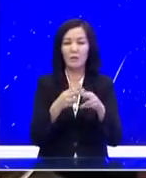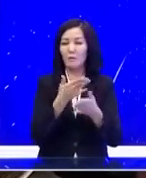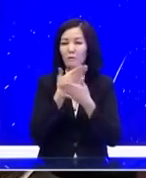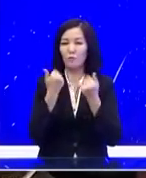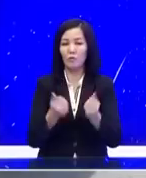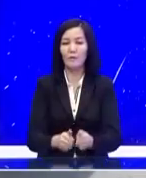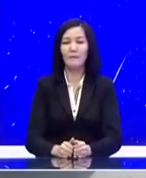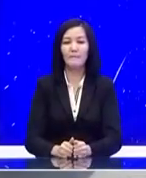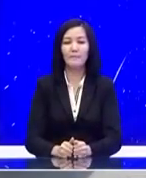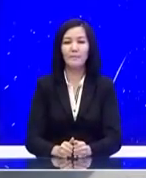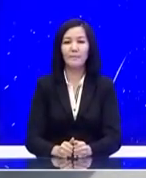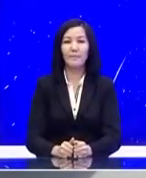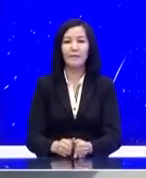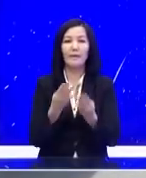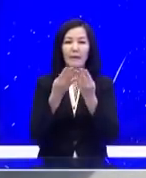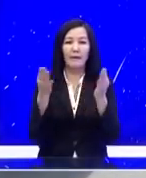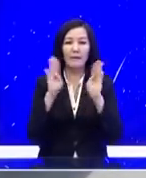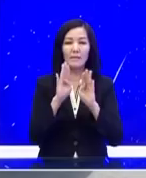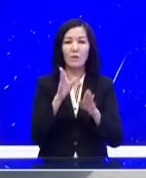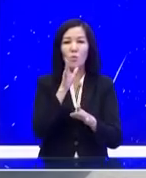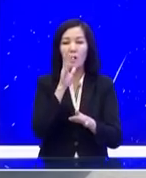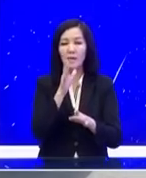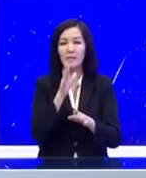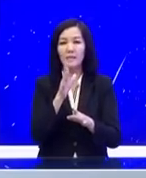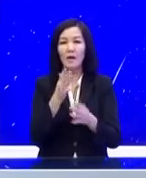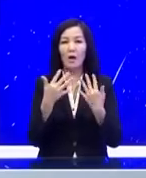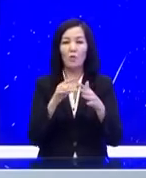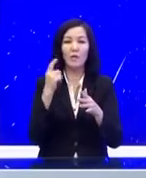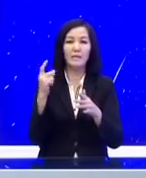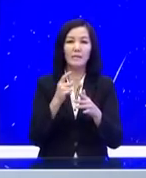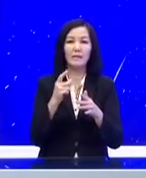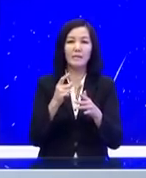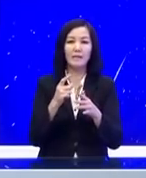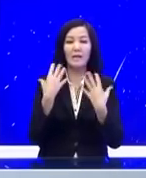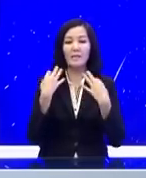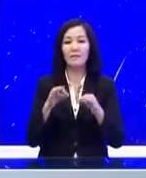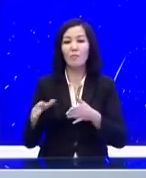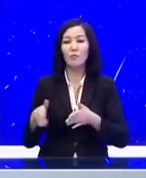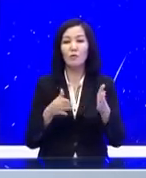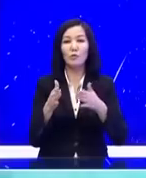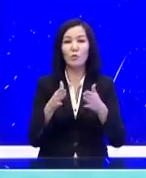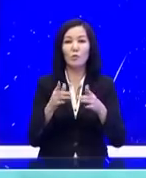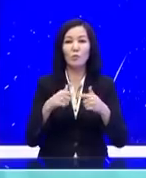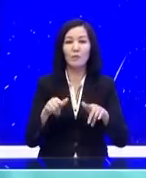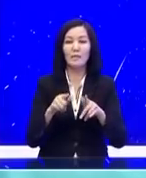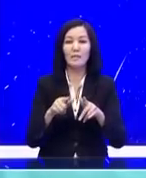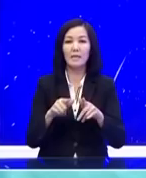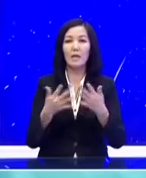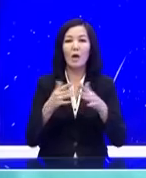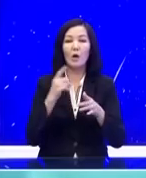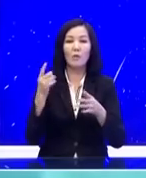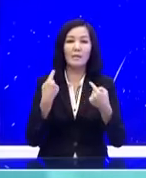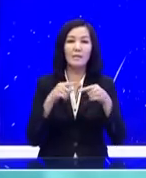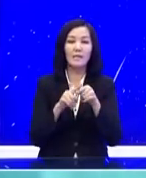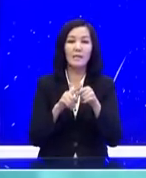бәрі. Карантин режимінде облыста шаруаларға арнап жасыл дәліз ұйымдастырылды. Ол бойынша бекетке келген шаруашылық